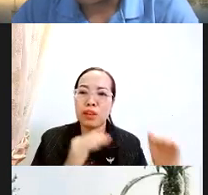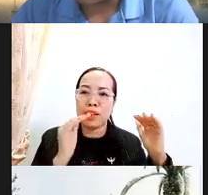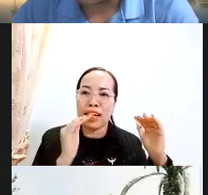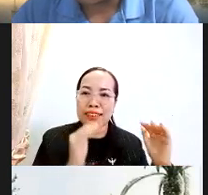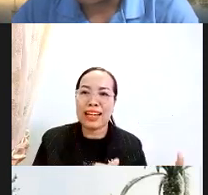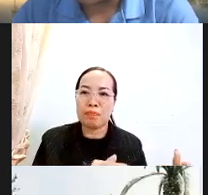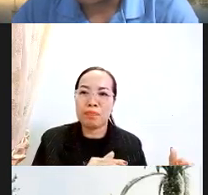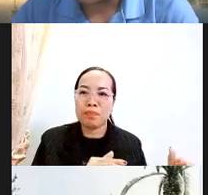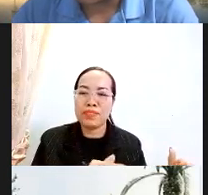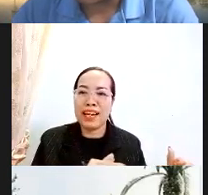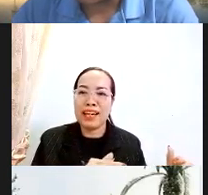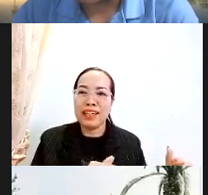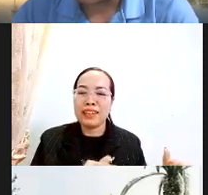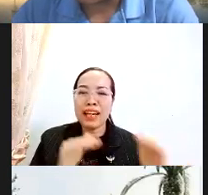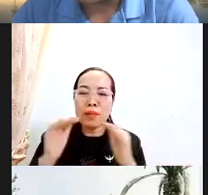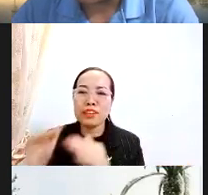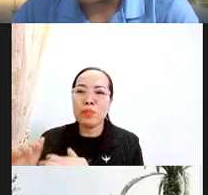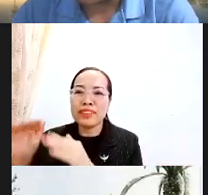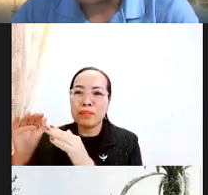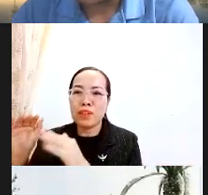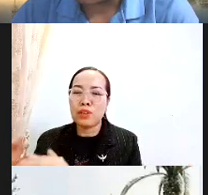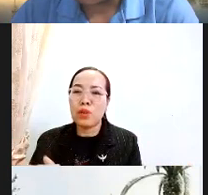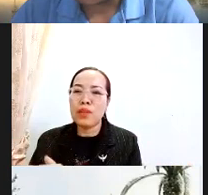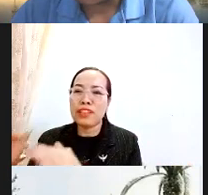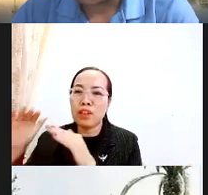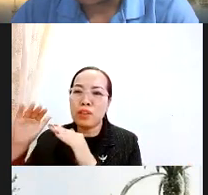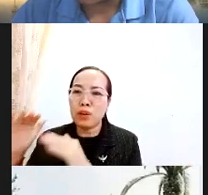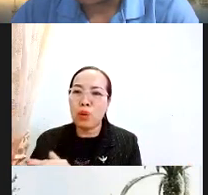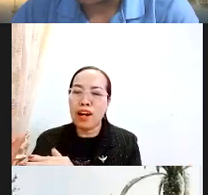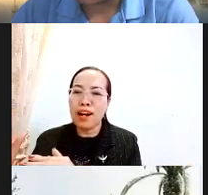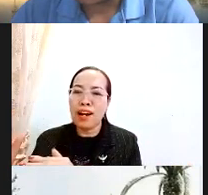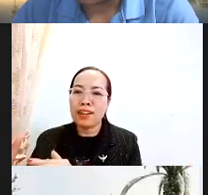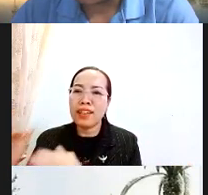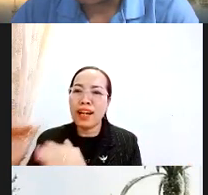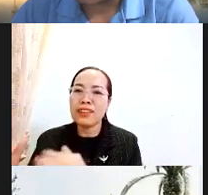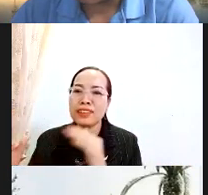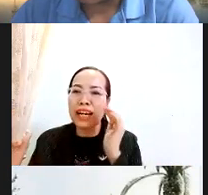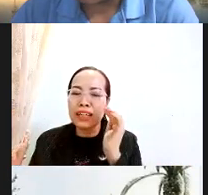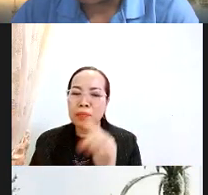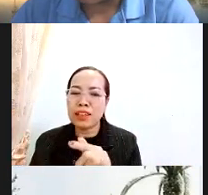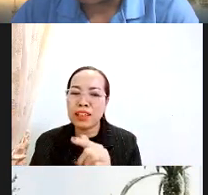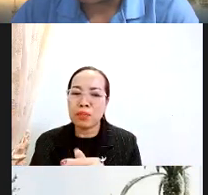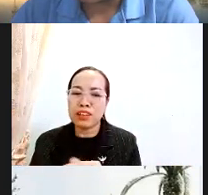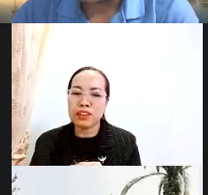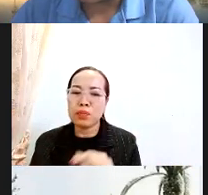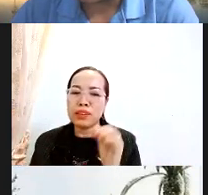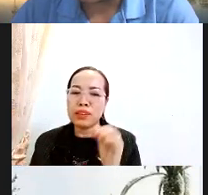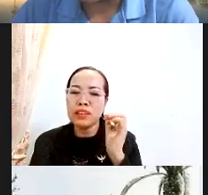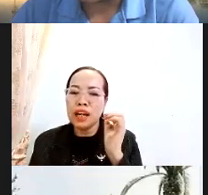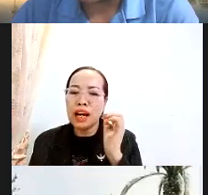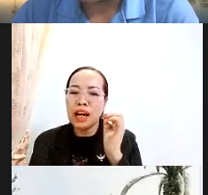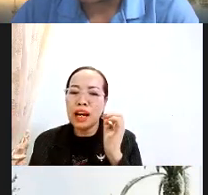tiếc nhom nằng ạch sập chả tái bọc nhom mà chập giò tô mi nhom nằng ruột ni hai cứ ca để mơ khơi bọc nhom